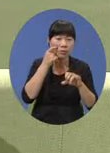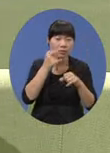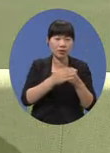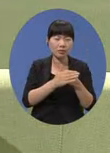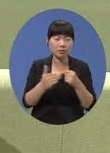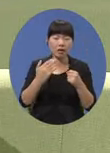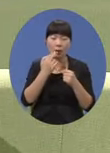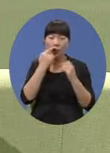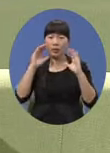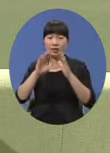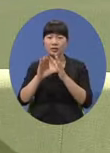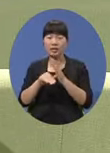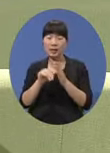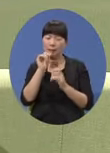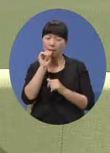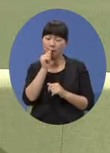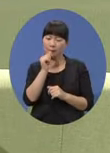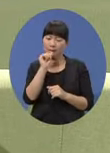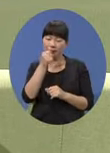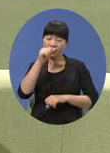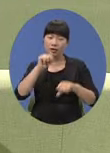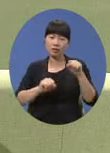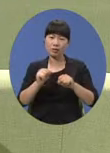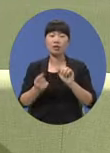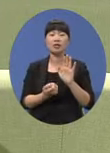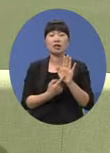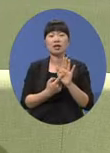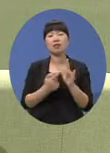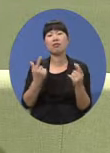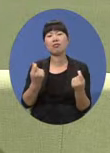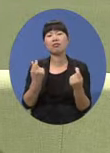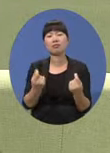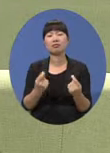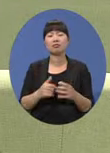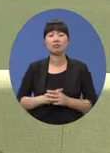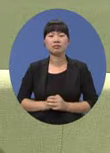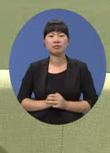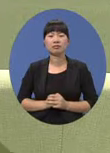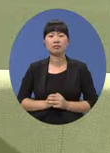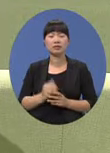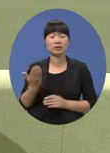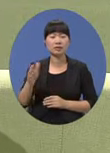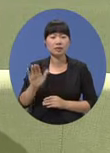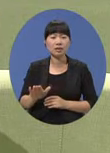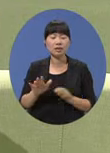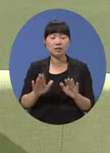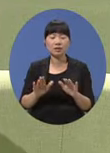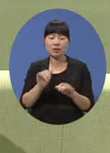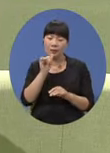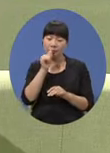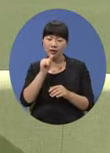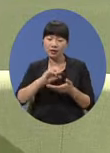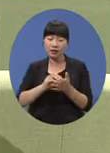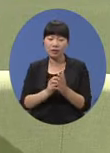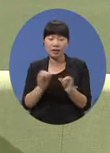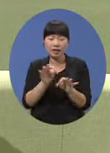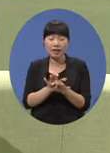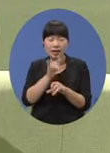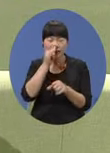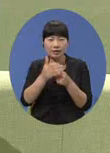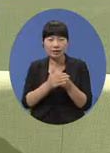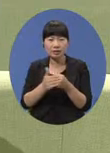그래서 어렸을 때 그것이 손톱 물어뜯는 행동으로 아마 나타났던 것으로 예상이 돼요. 그런데 이 손톱이 어느 정도